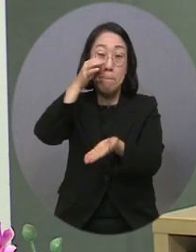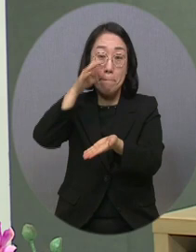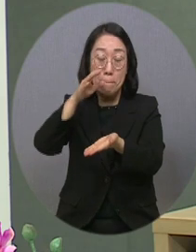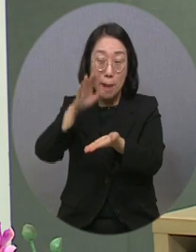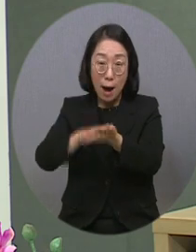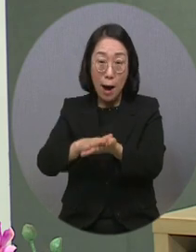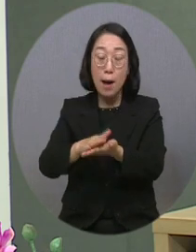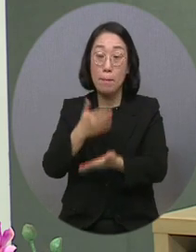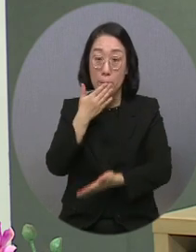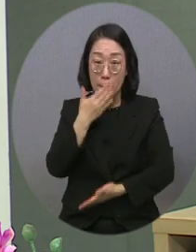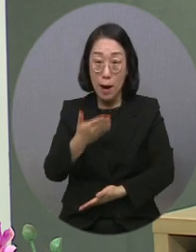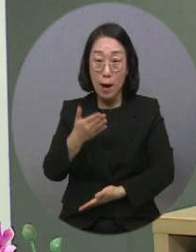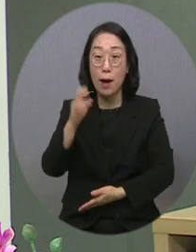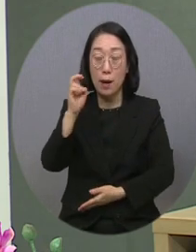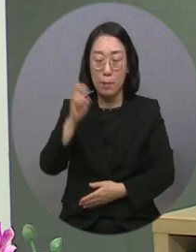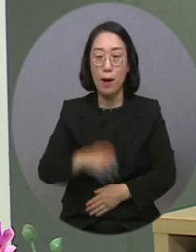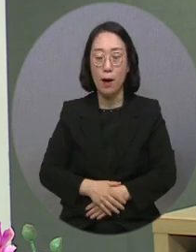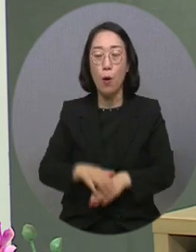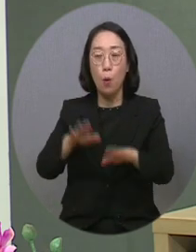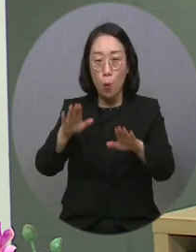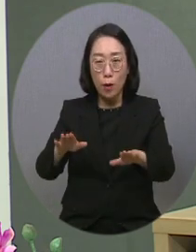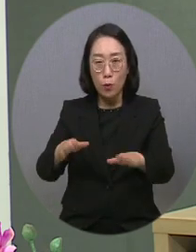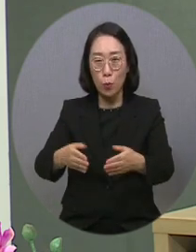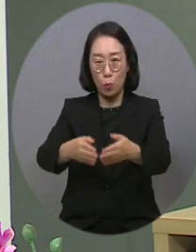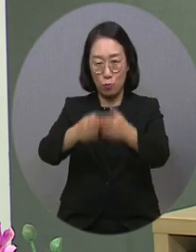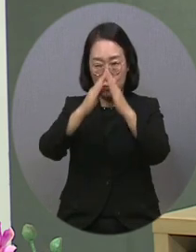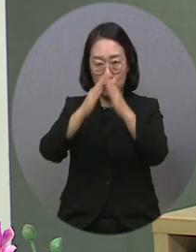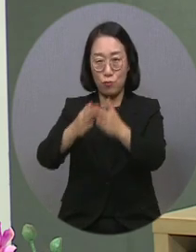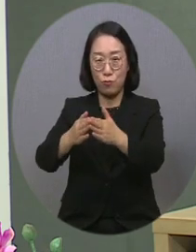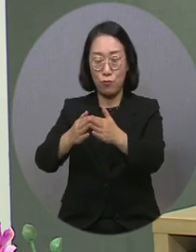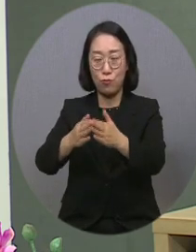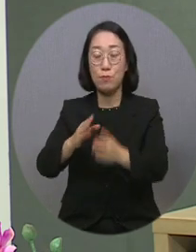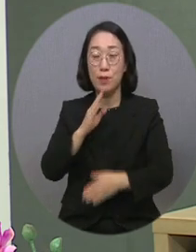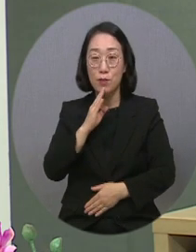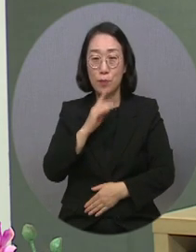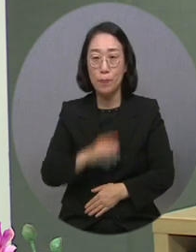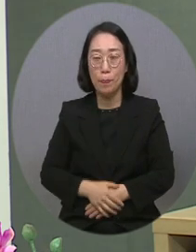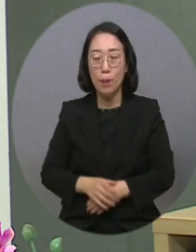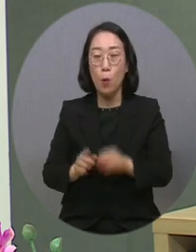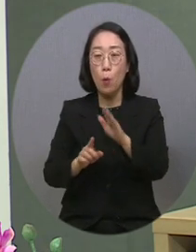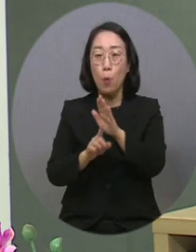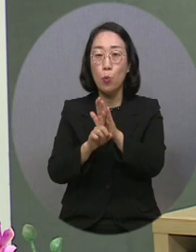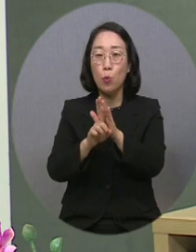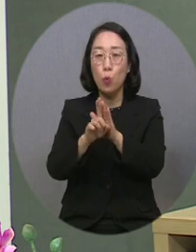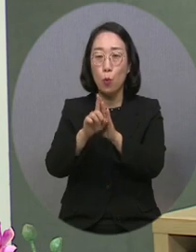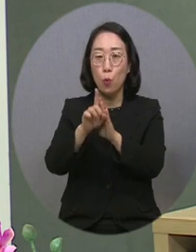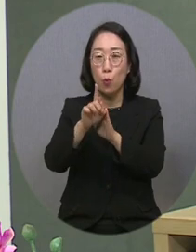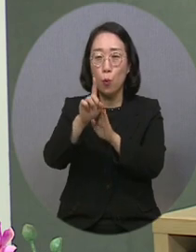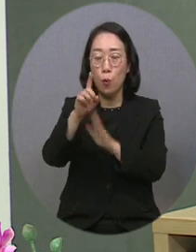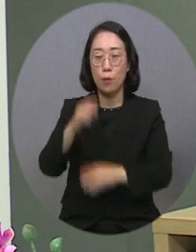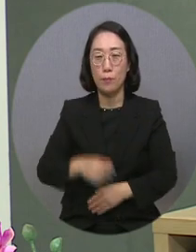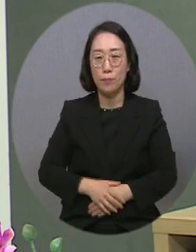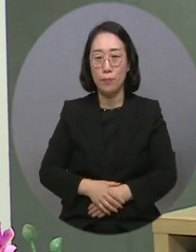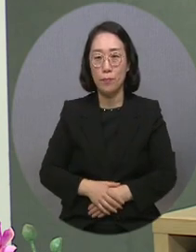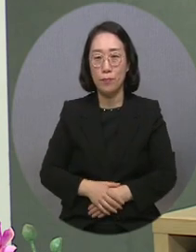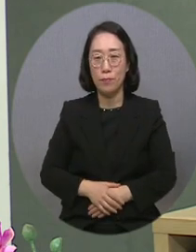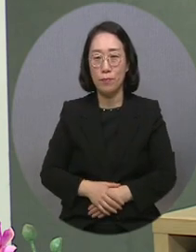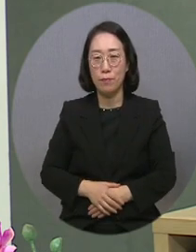금년에도 이제 틀림없이 네. 온도탑이 예. 쓸 텐데 예. 그 온도탑에 온도가 네.